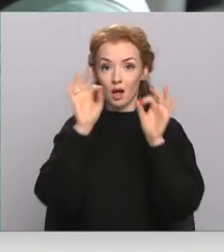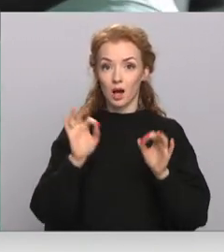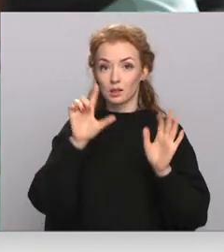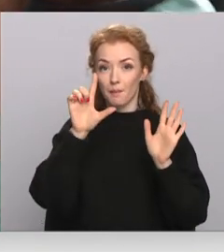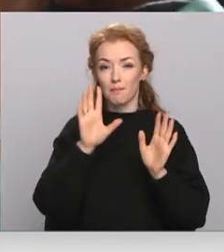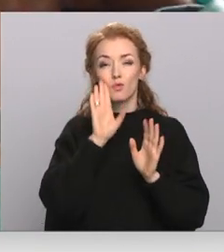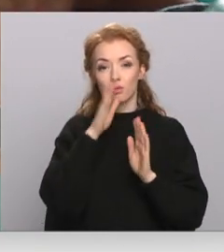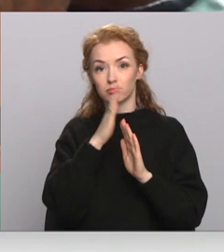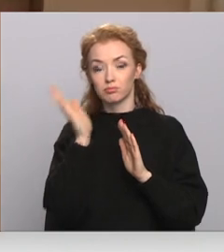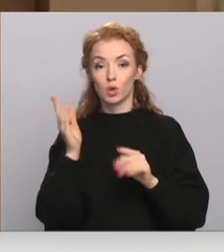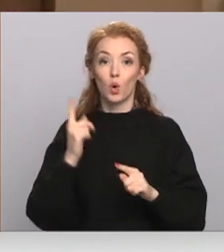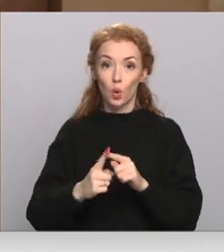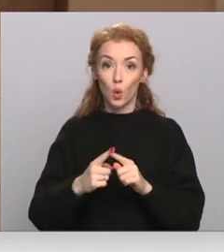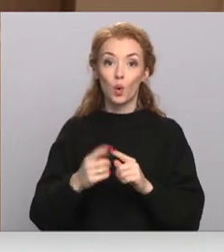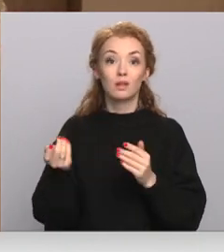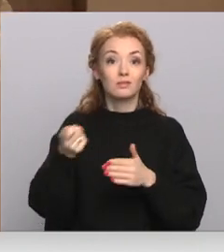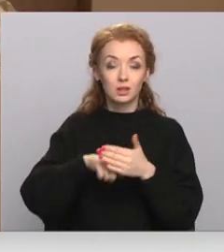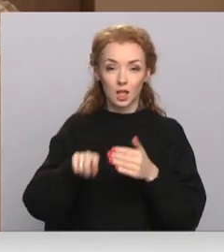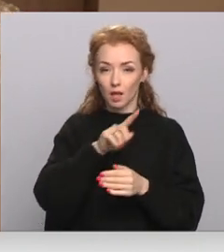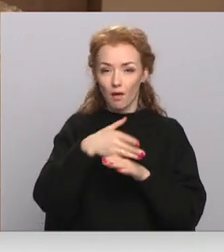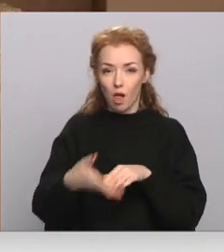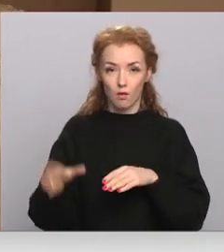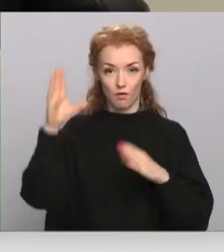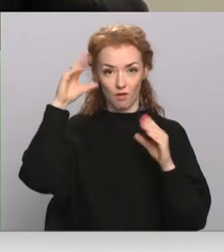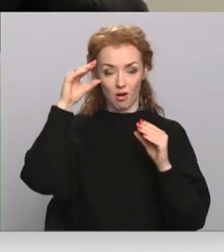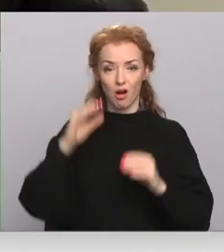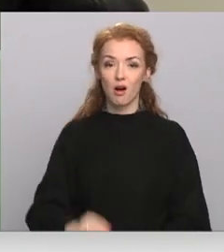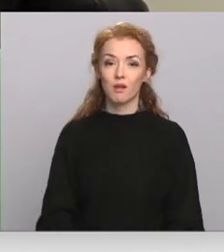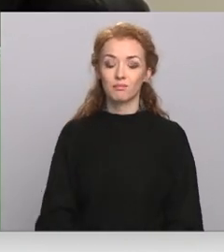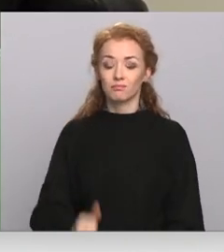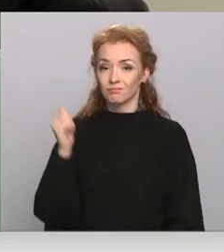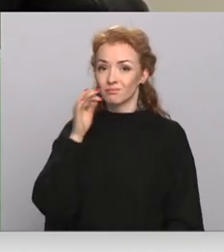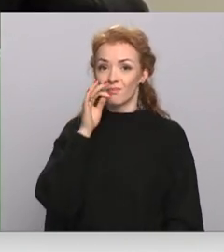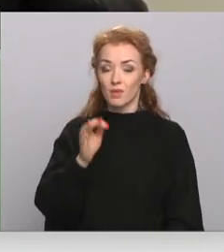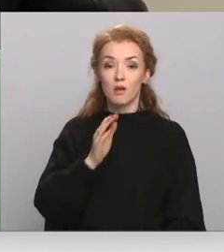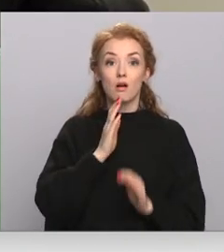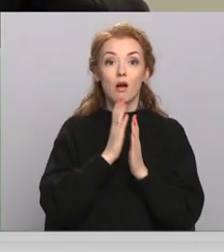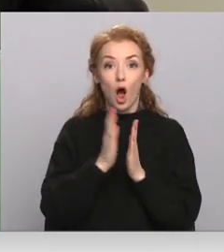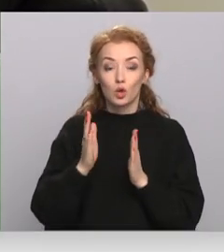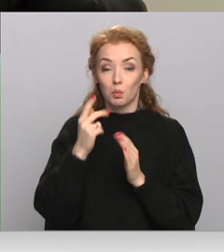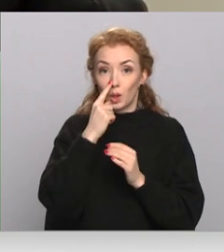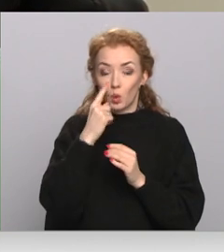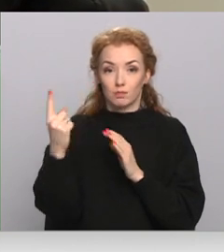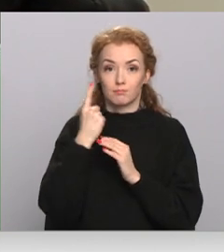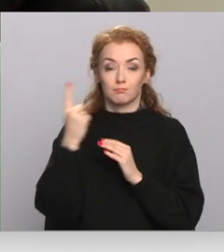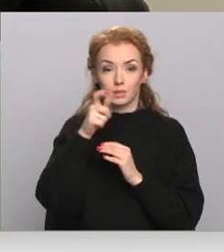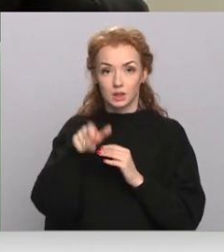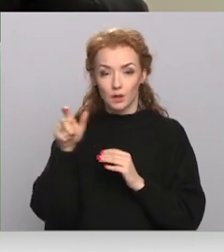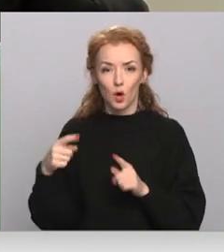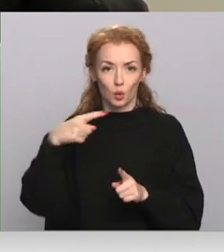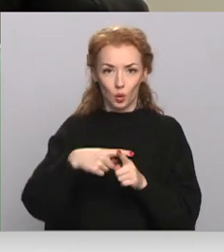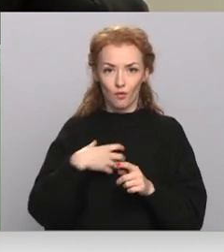bieži vien prakses durvis ar kolēģiem aizver vien vēlu vakarā. Ir nemitīgi kāds cilvēks, un bez tam ir jāsakārto šie te